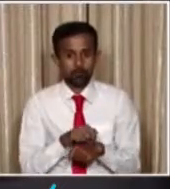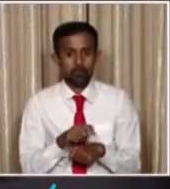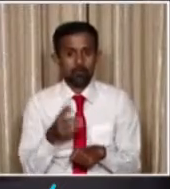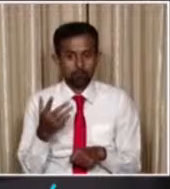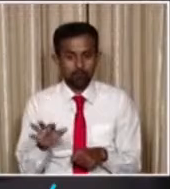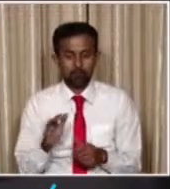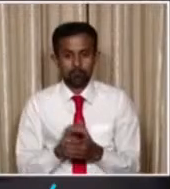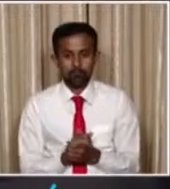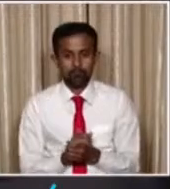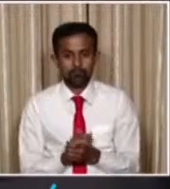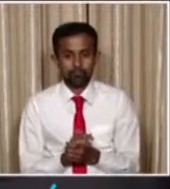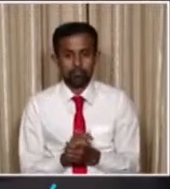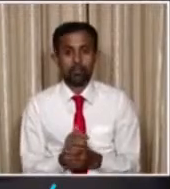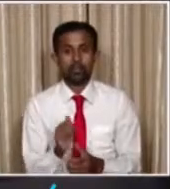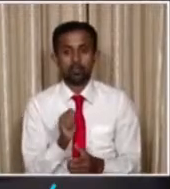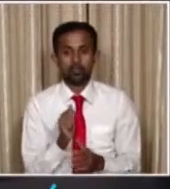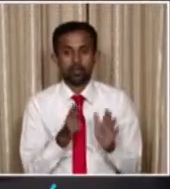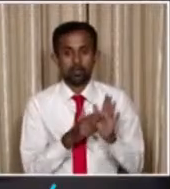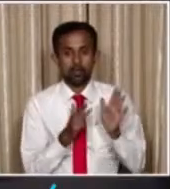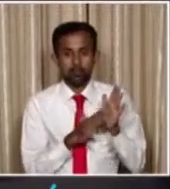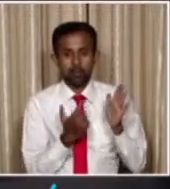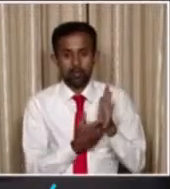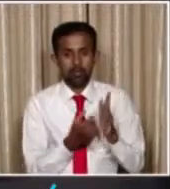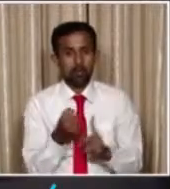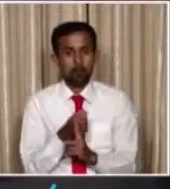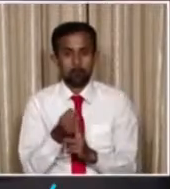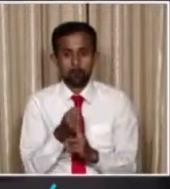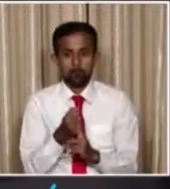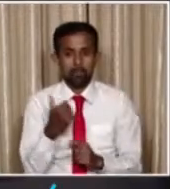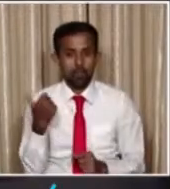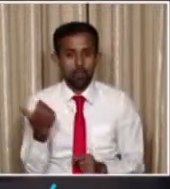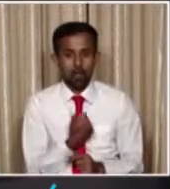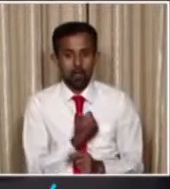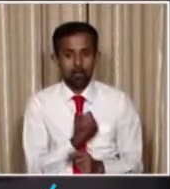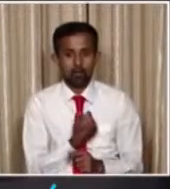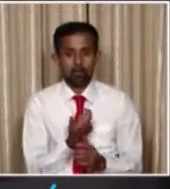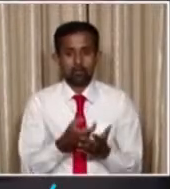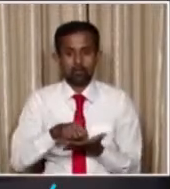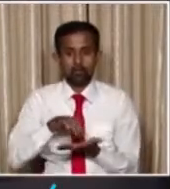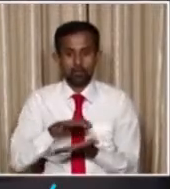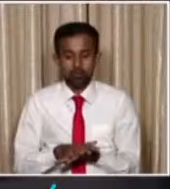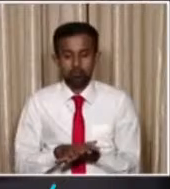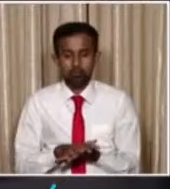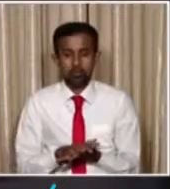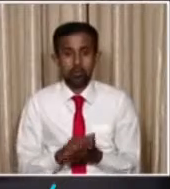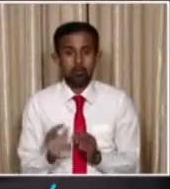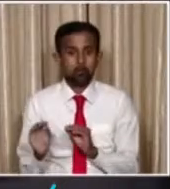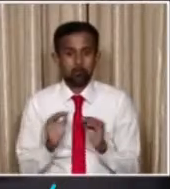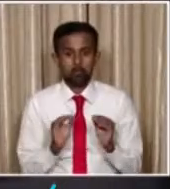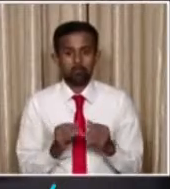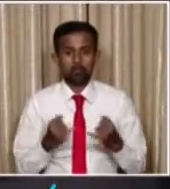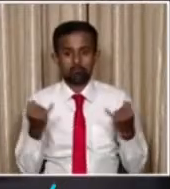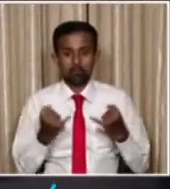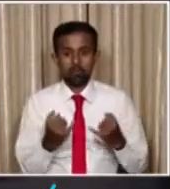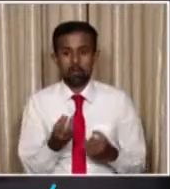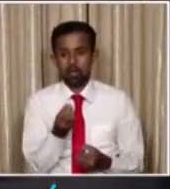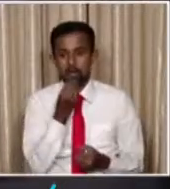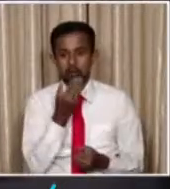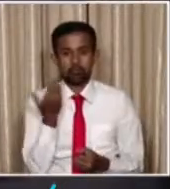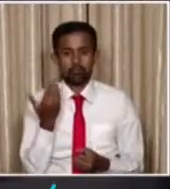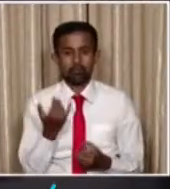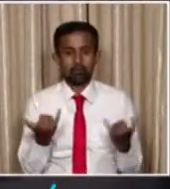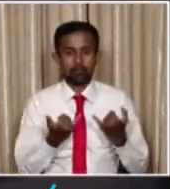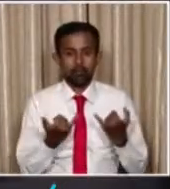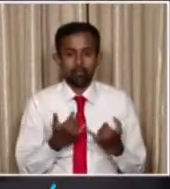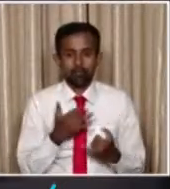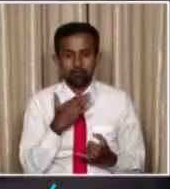අරගෙන. එයා කරේ ඇයි NMR එකත් බලපෑම් කරලා අලුත් අයව රෙජිස්ටර් කරන්න අලුත් අය රෙජිස්ටර් කරපුවම තමයි මේ ජරාව කණ්ඩ පුළුවන්. ඒ ජරාව කණ්ඩ කියලා